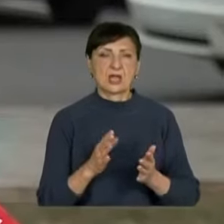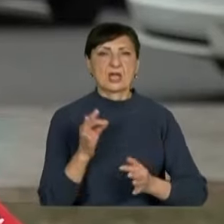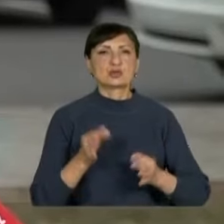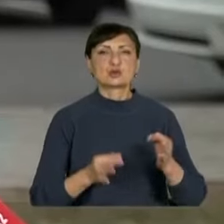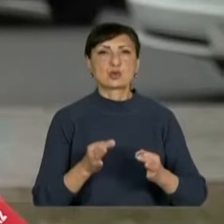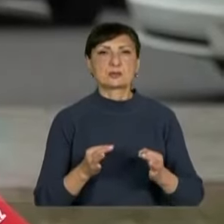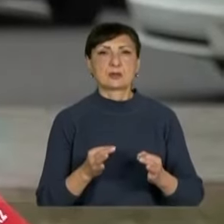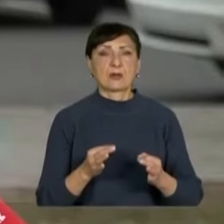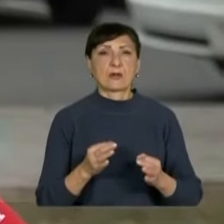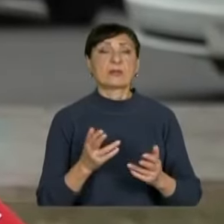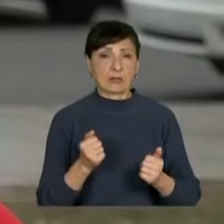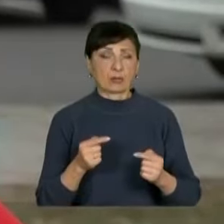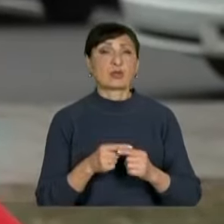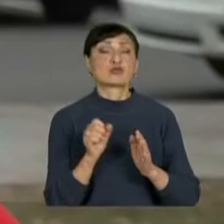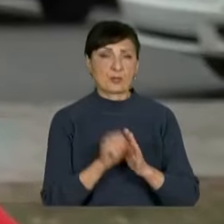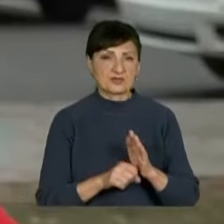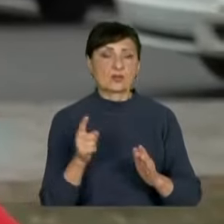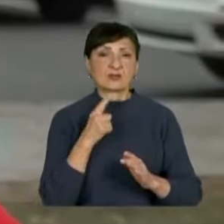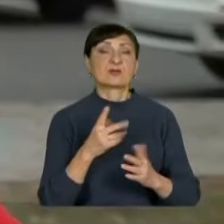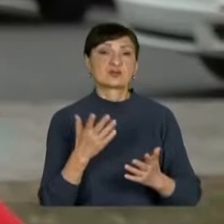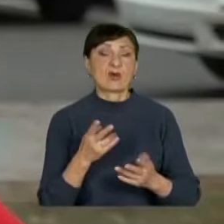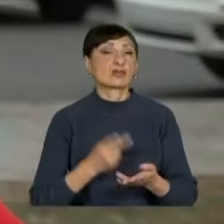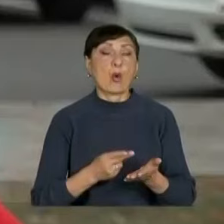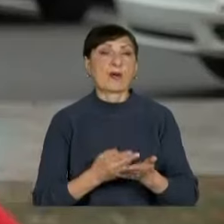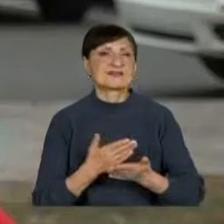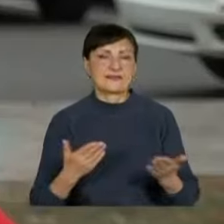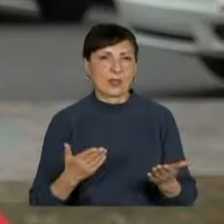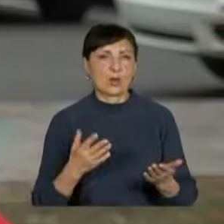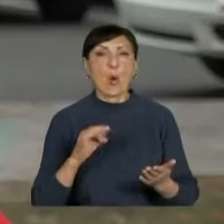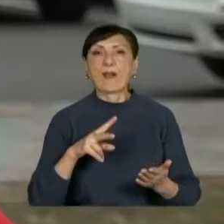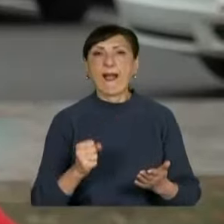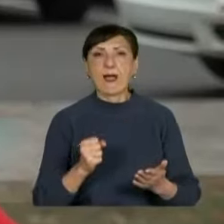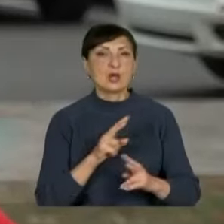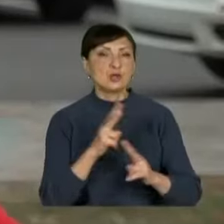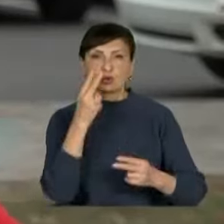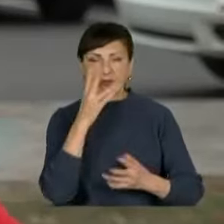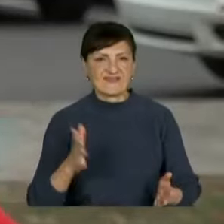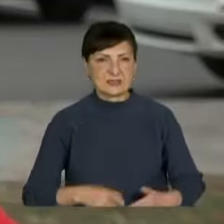он не отрицал, что это было убийство, он сказал, что за недоказанностью Ольги. Ну да, Ольгу никто не видел.